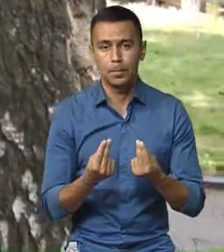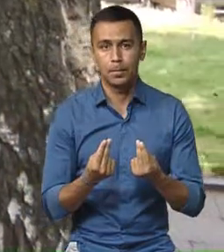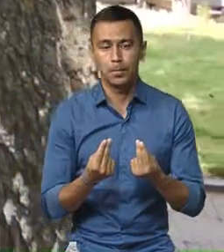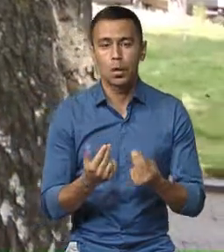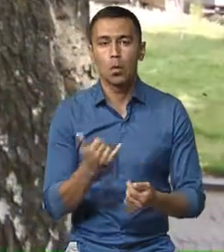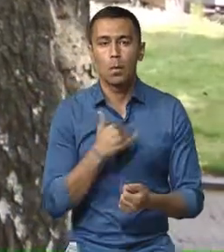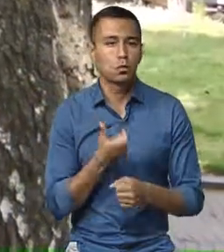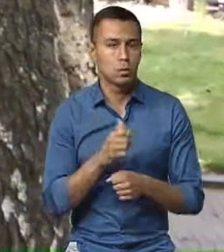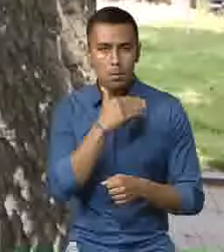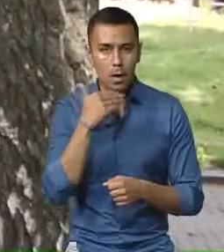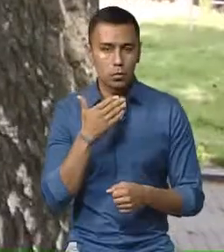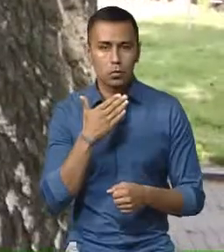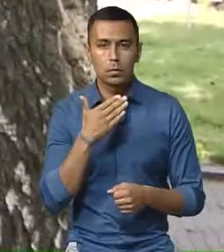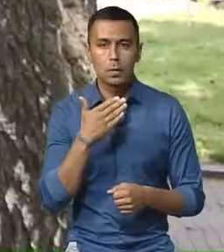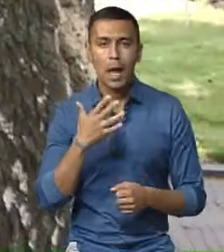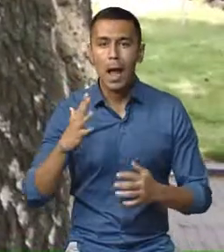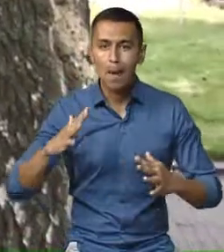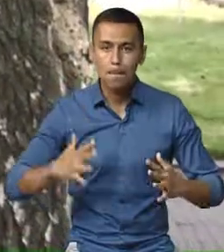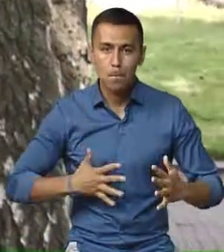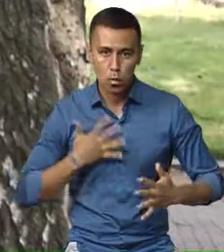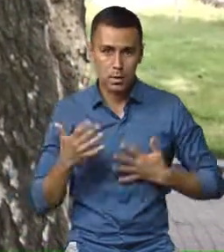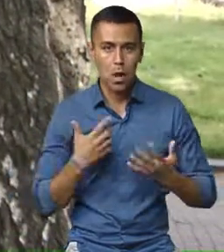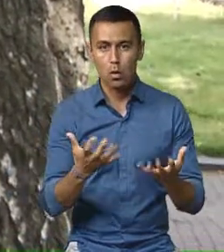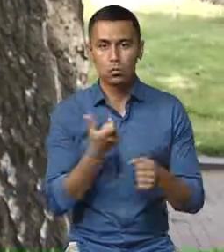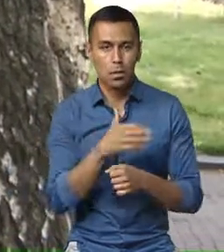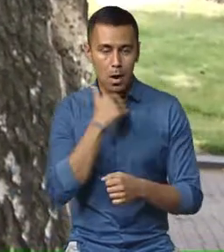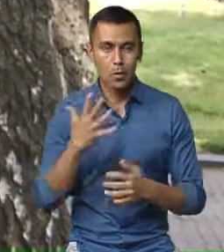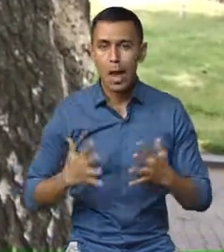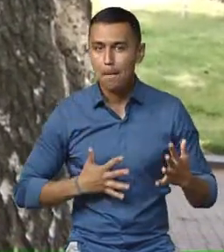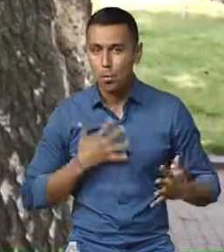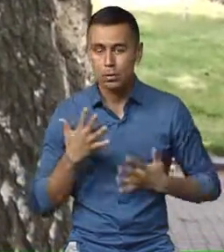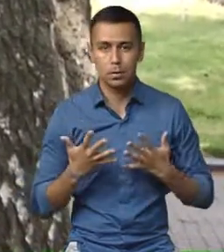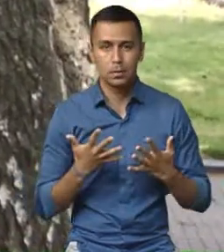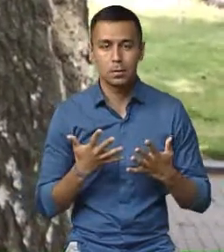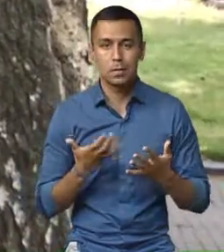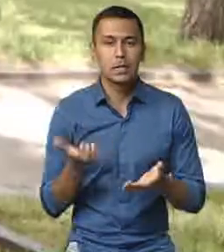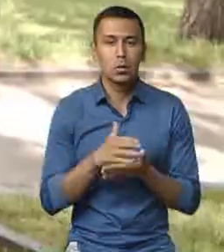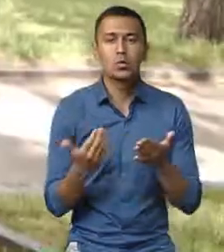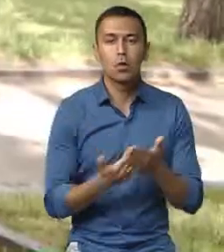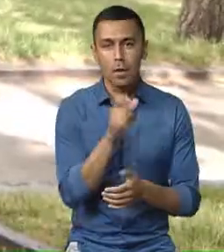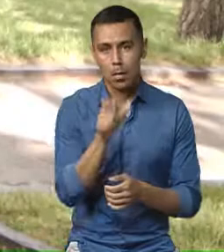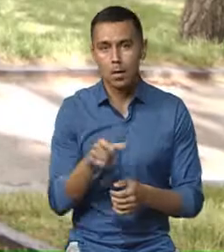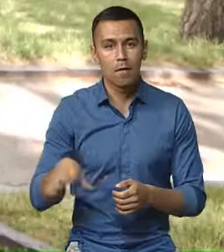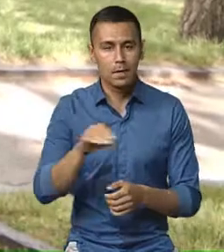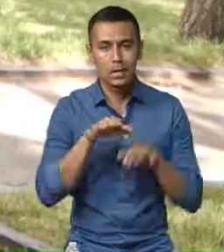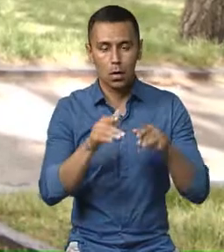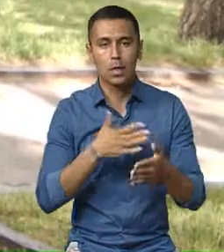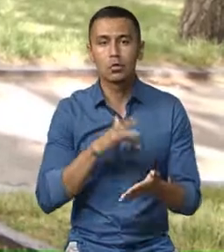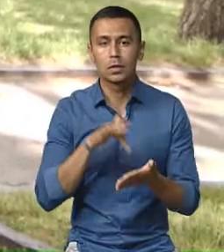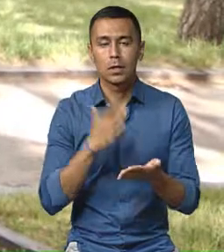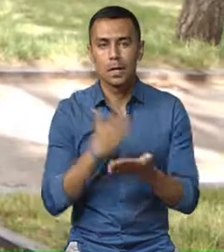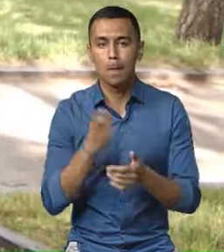в мене дуже багато емоцій, я отримую дуже багато емоцій, знайомлюсь з новими людьми. Всі заходи нашого центру